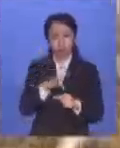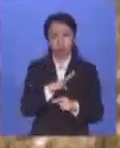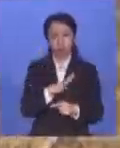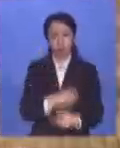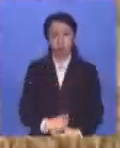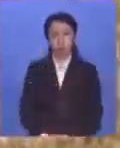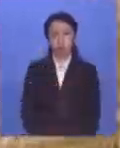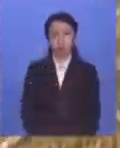единиц техники